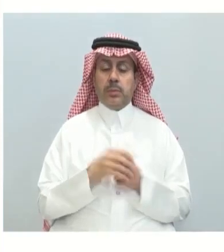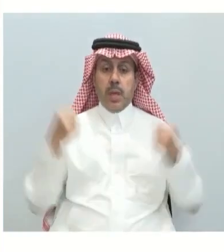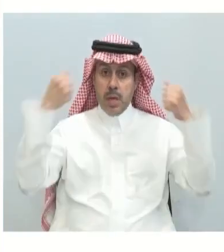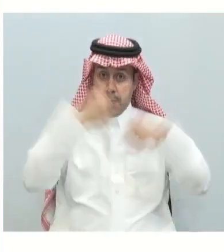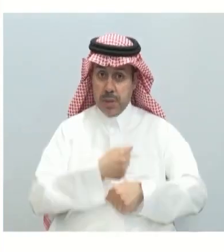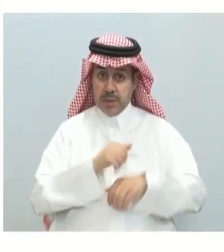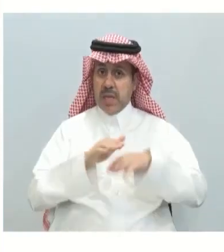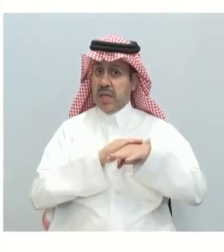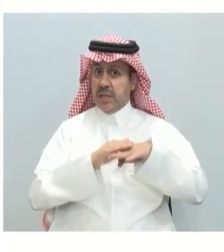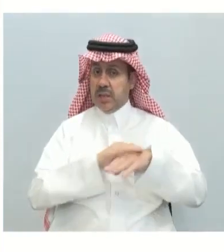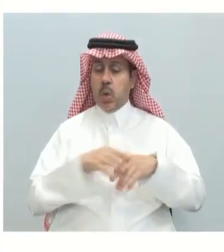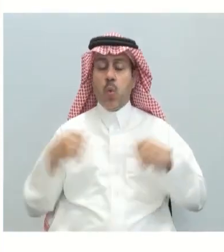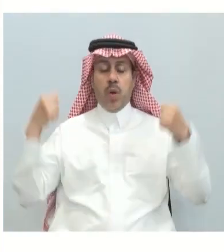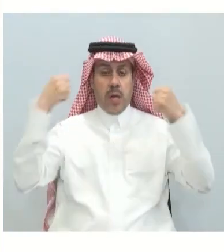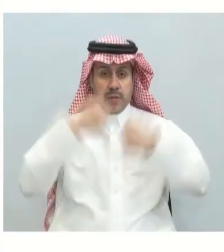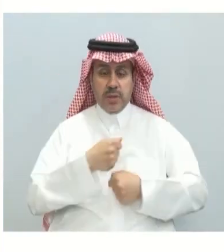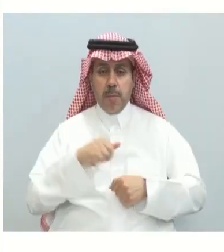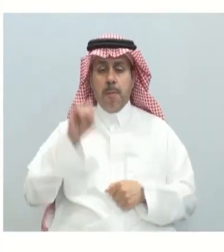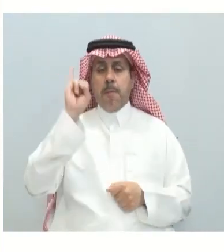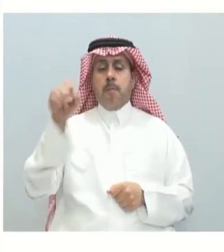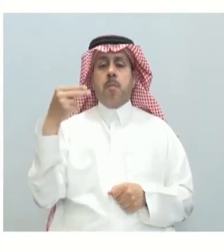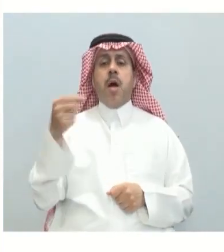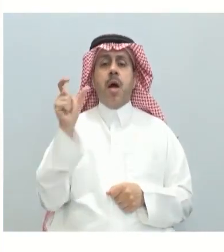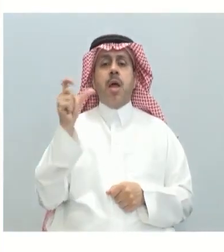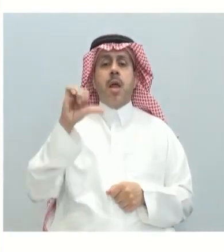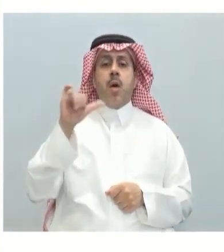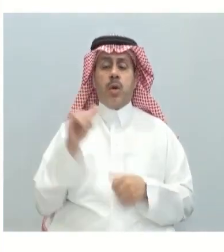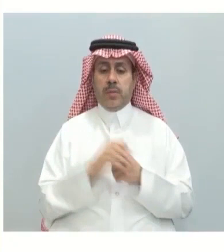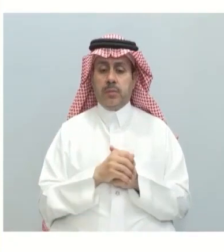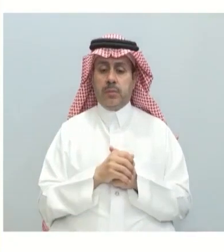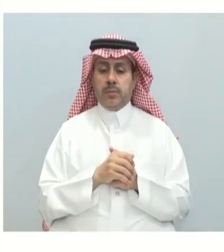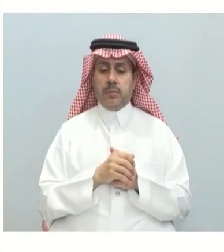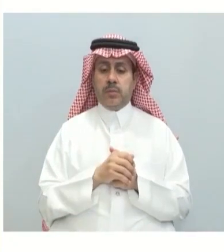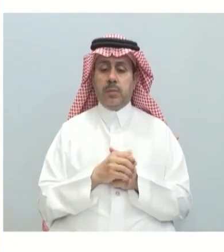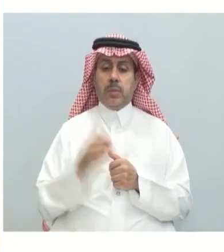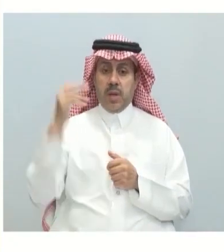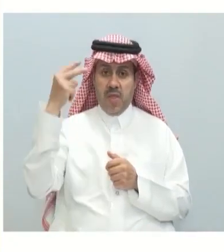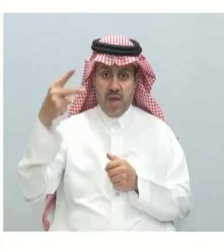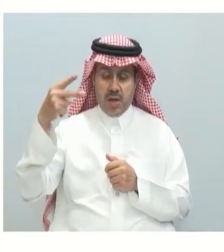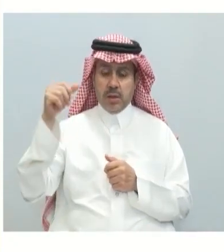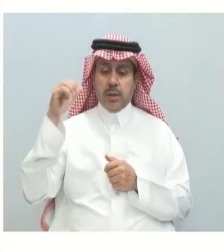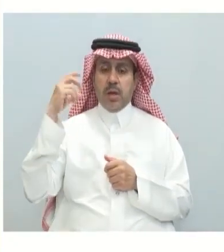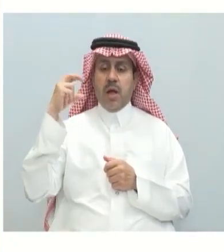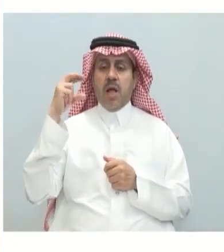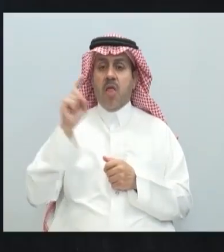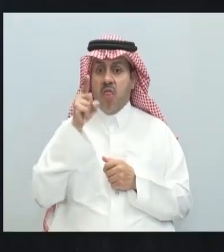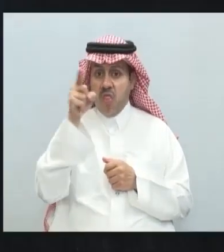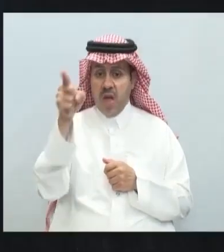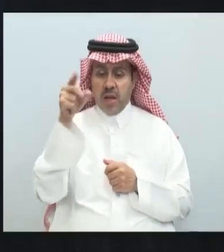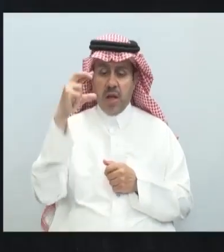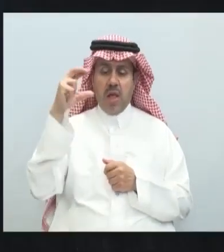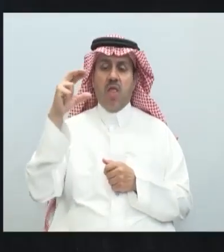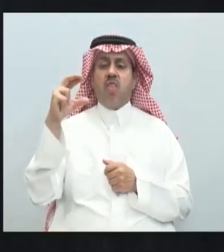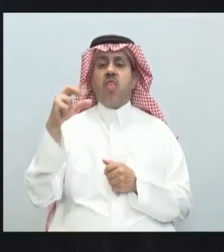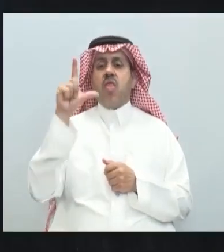وذكر ايضا بعده اللباس المعنوي قوله جل وعلا ذلك من ايات الله ما المراد